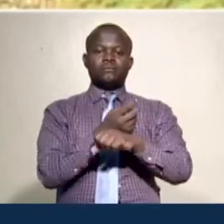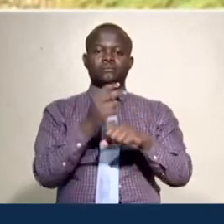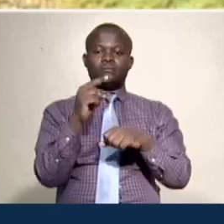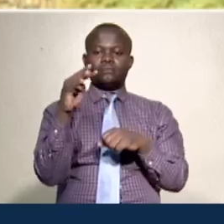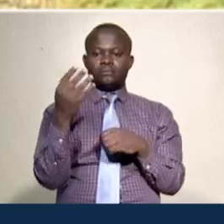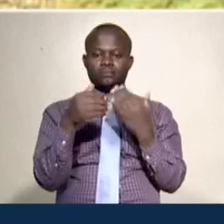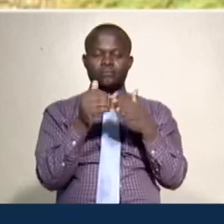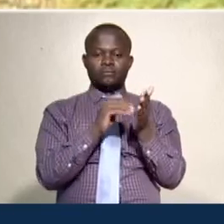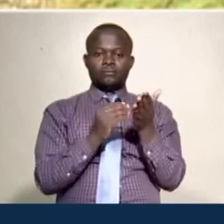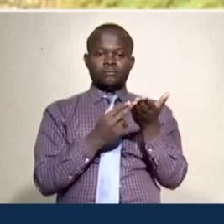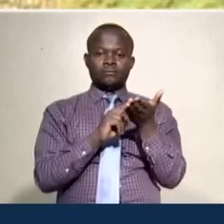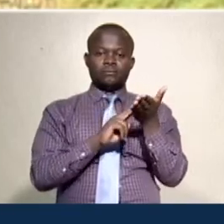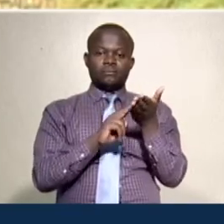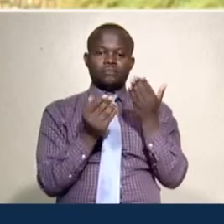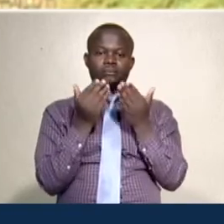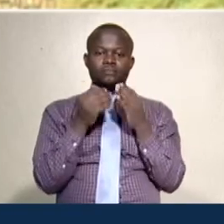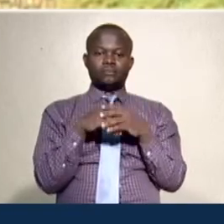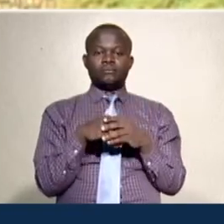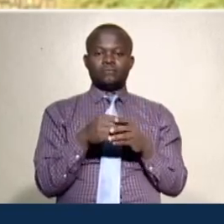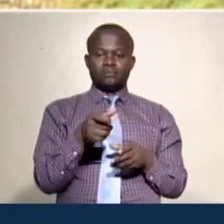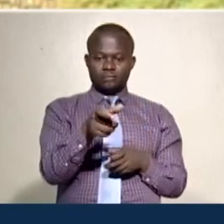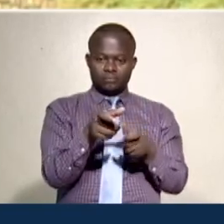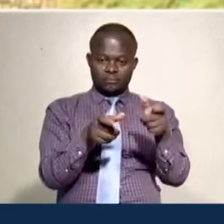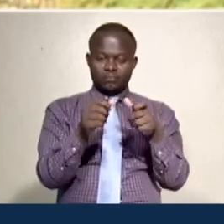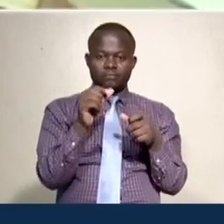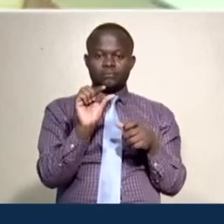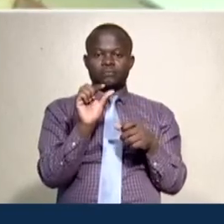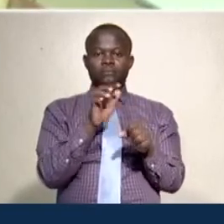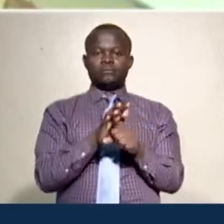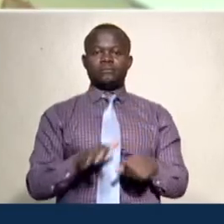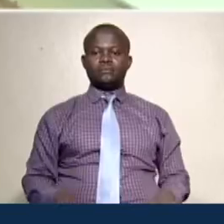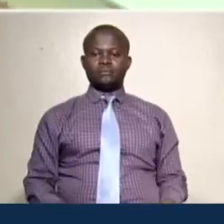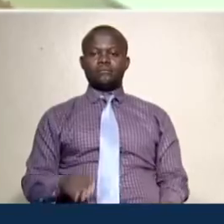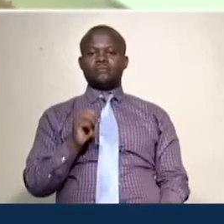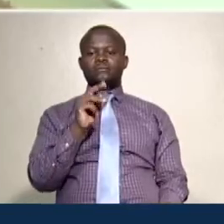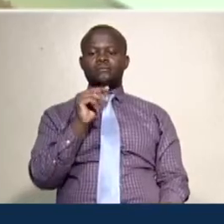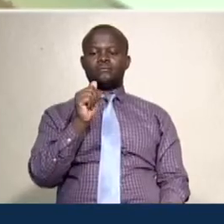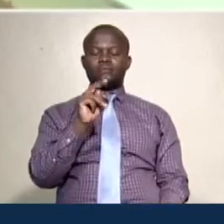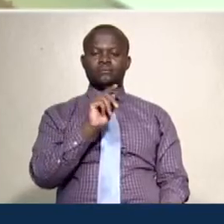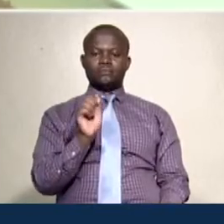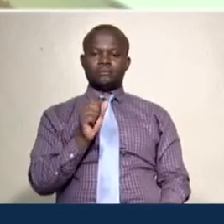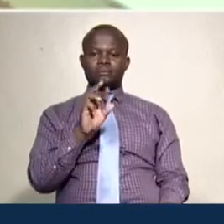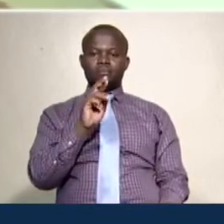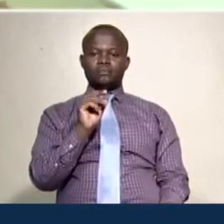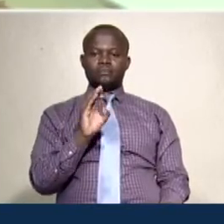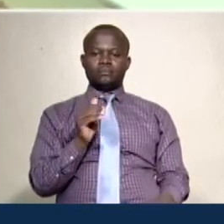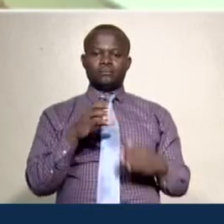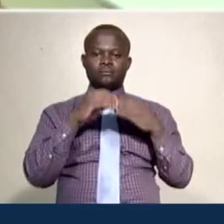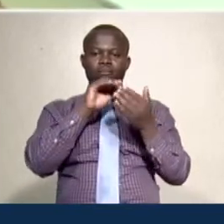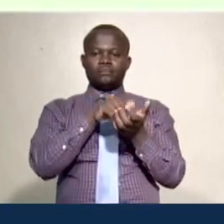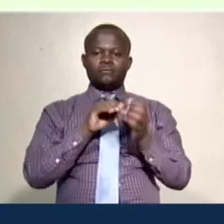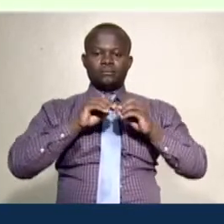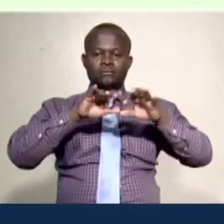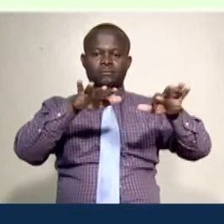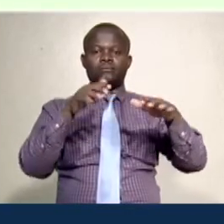28 kandi wakoresheje nibura inkwi ebyiri nazo inkwi ntoya cyane. Munyaneza Francine uyobora ikigo gikurakwiza imbaraga z'amashanyarazi akomoka ku